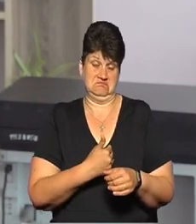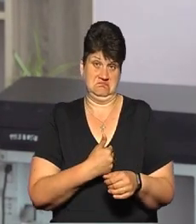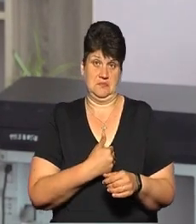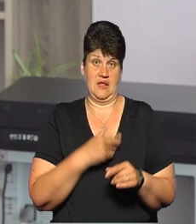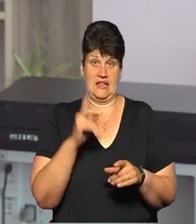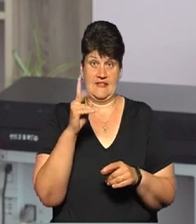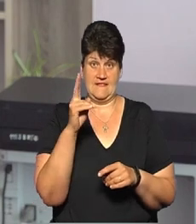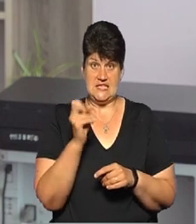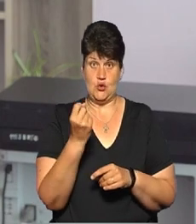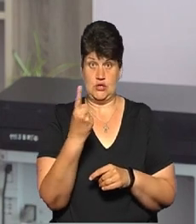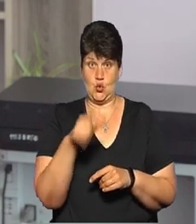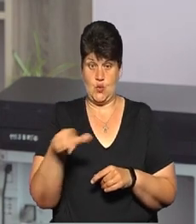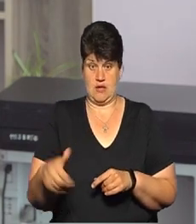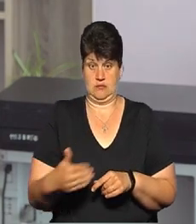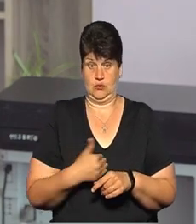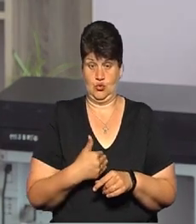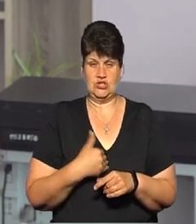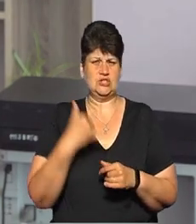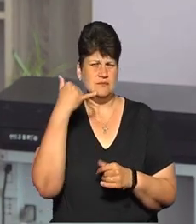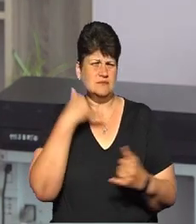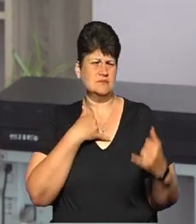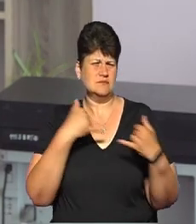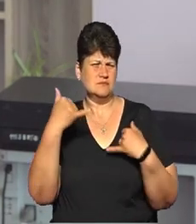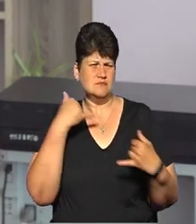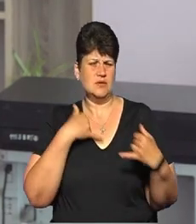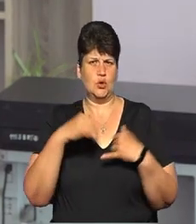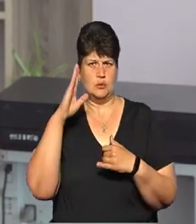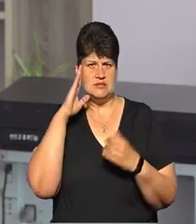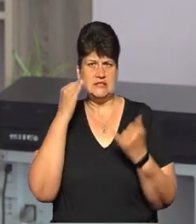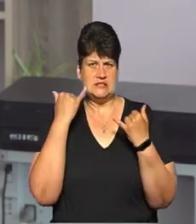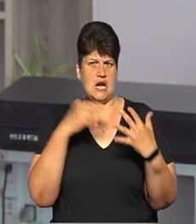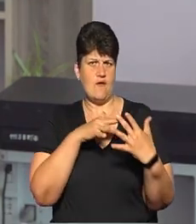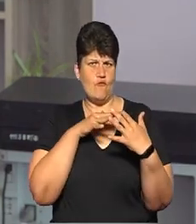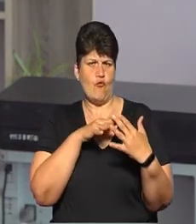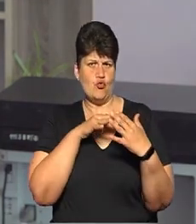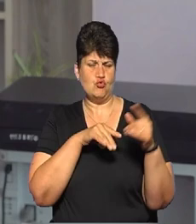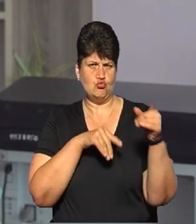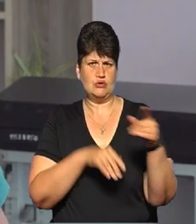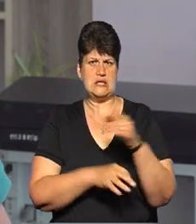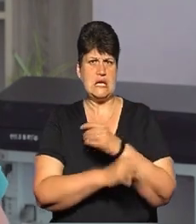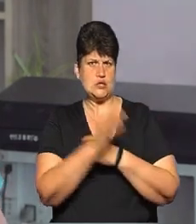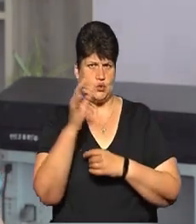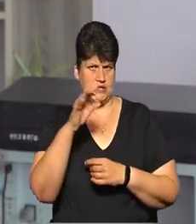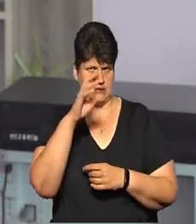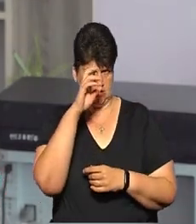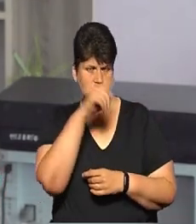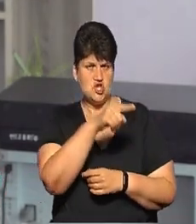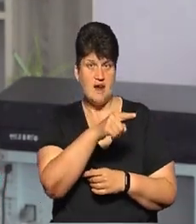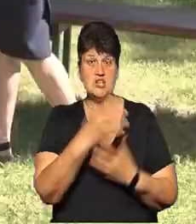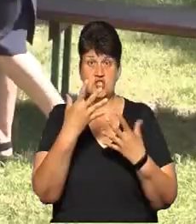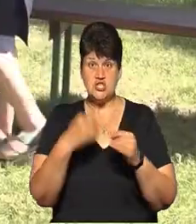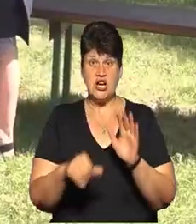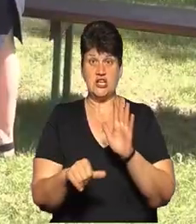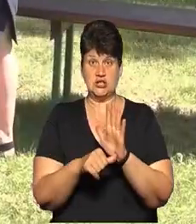211 чоловік. І крім того, ще телефонували хлопці, які зараз воюють на сході нашої держави, то ще 6